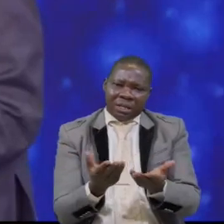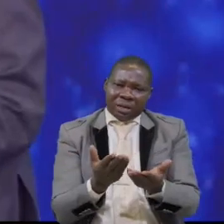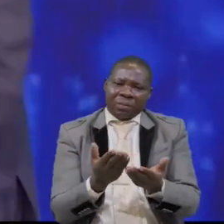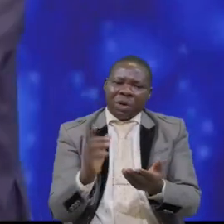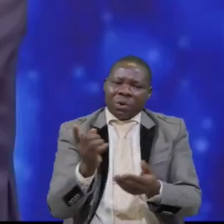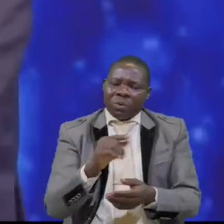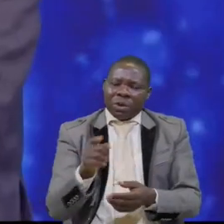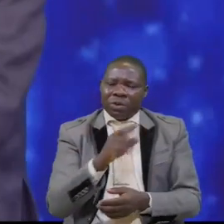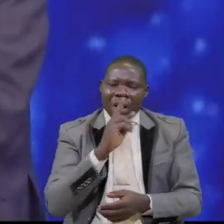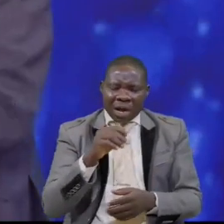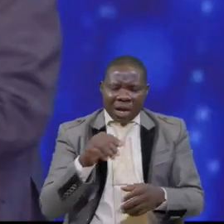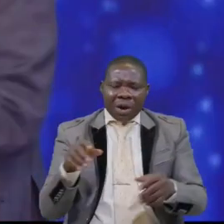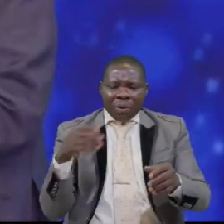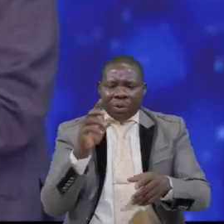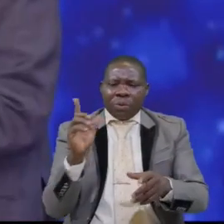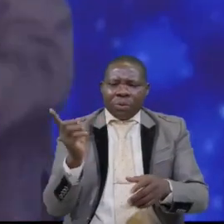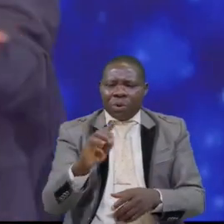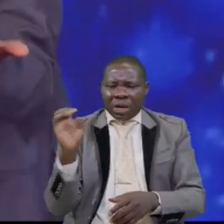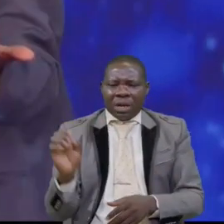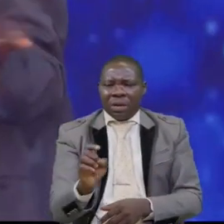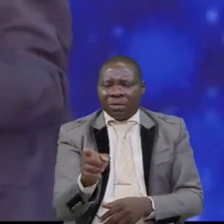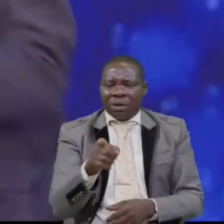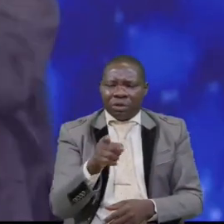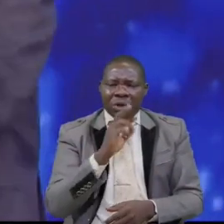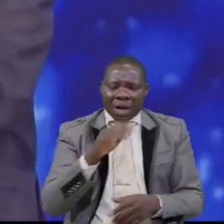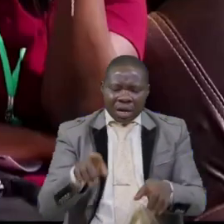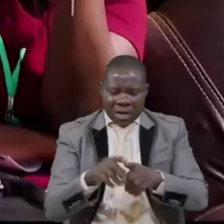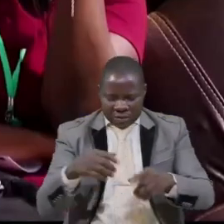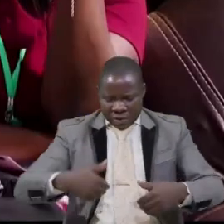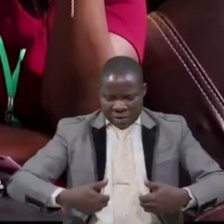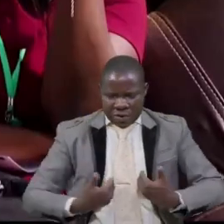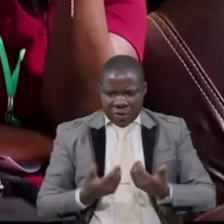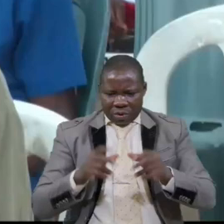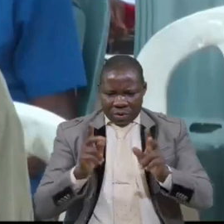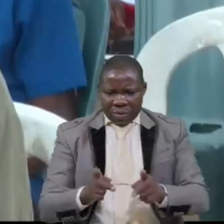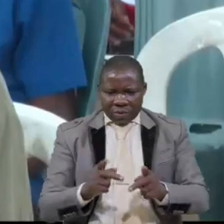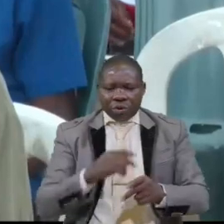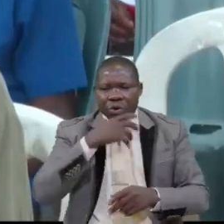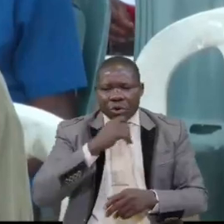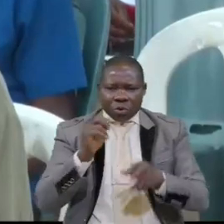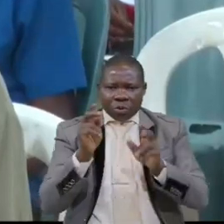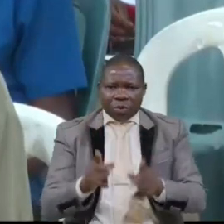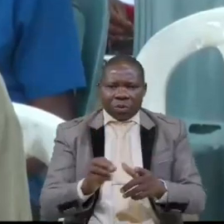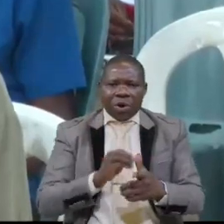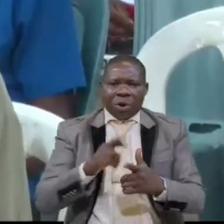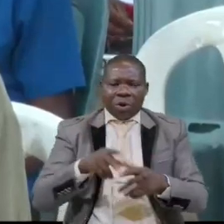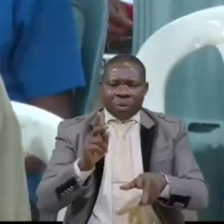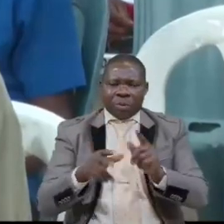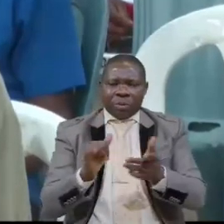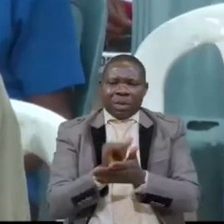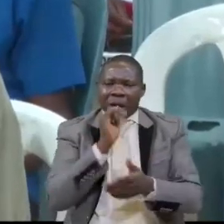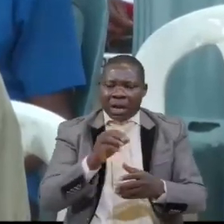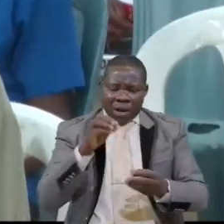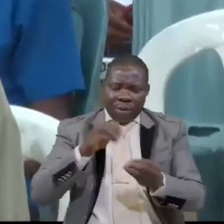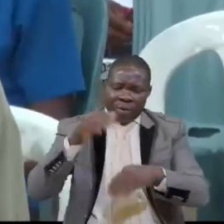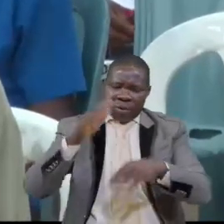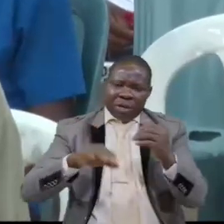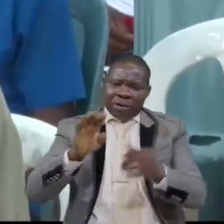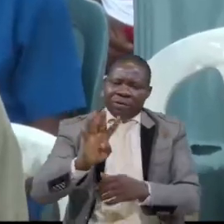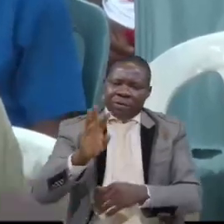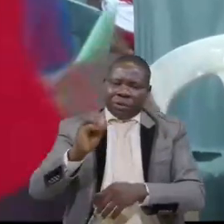tant que jeune comme une personne âgée comme Aaron comm ceuxlà qui ont dépassé 40 ans